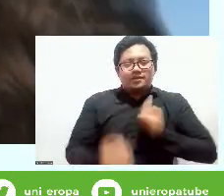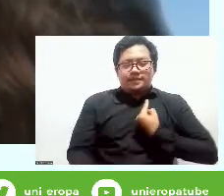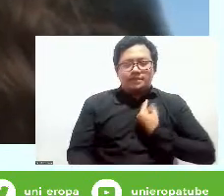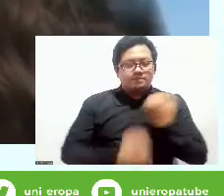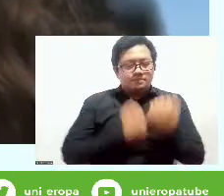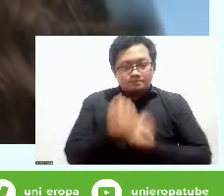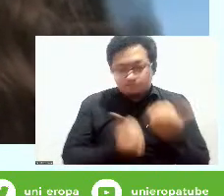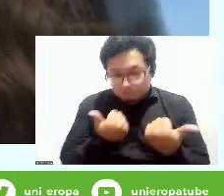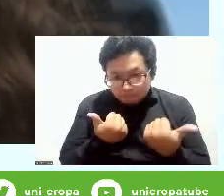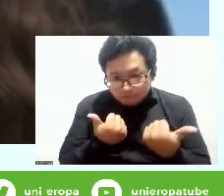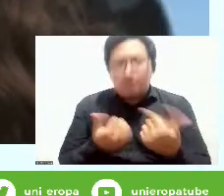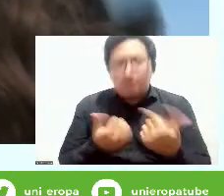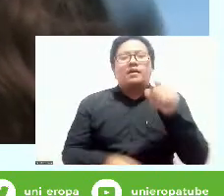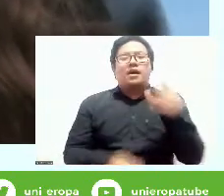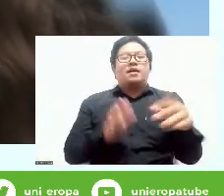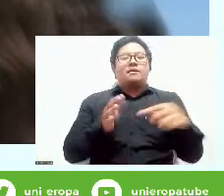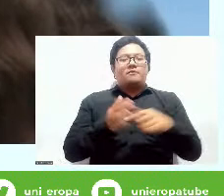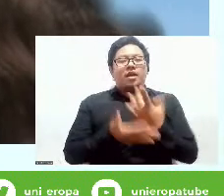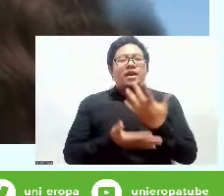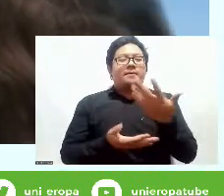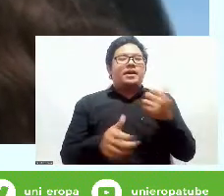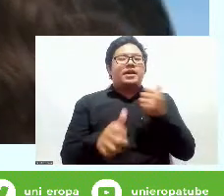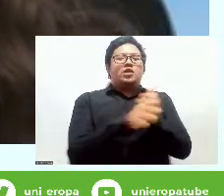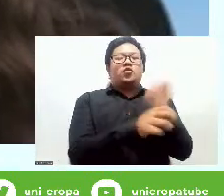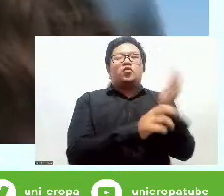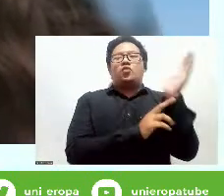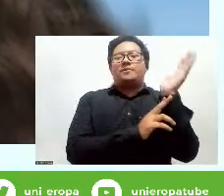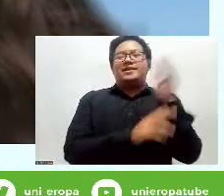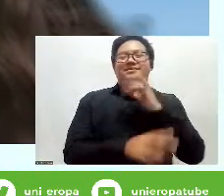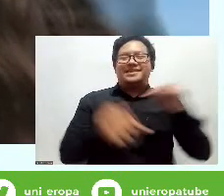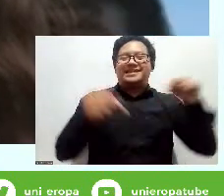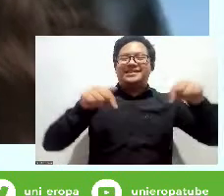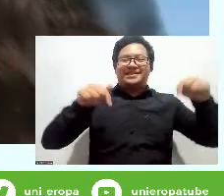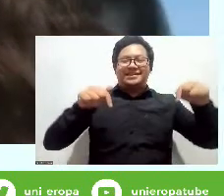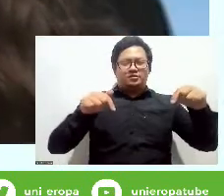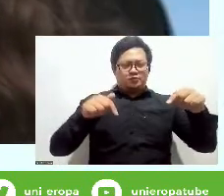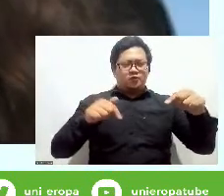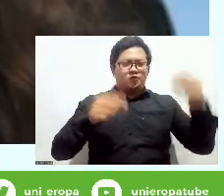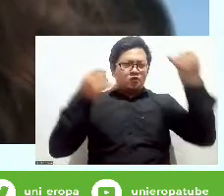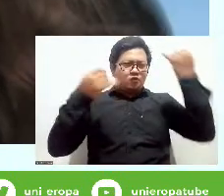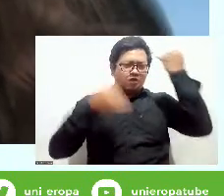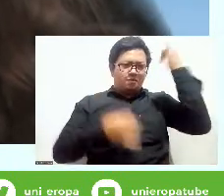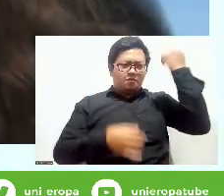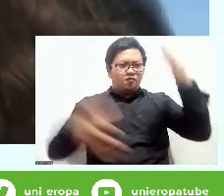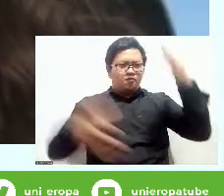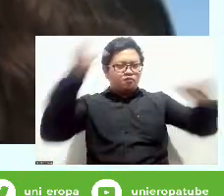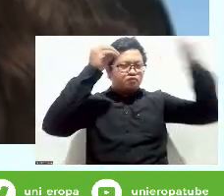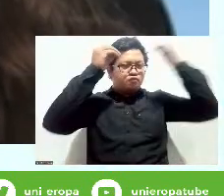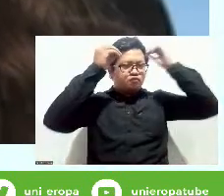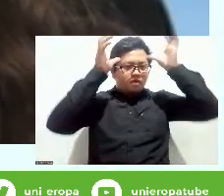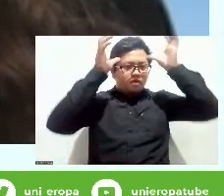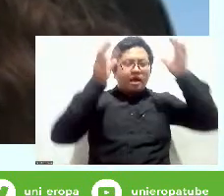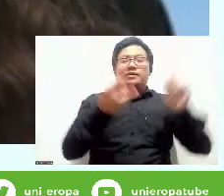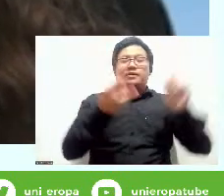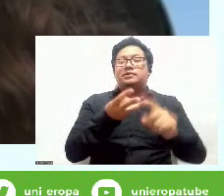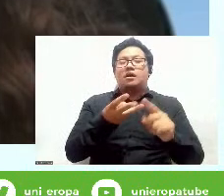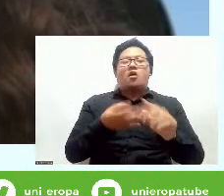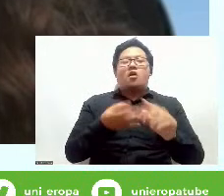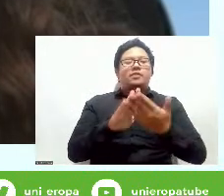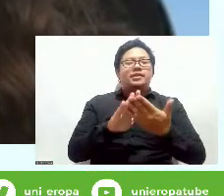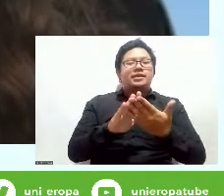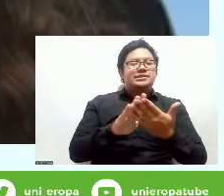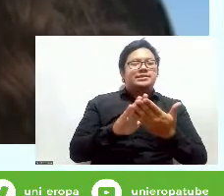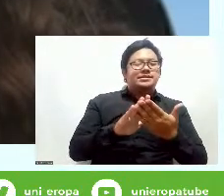seperti ini yang menurutku banyak ilmu dan bisa diterapkan ketiga gabunglah ke komunitas-komunitas Semakin banyak kita